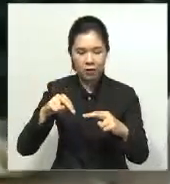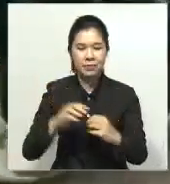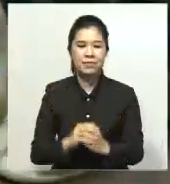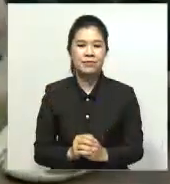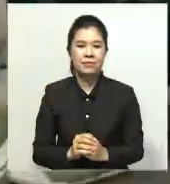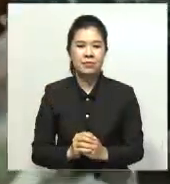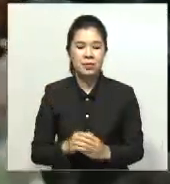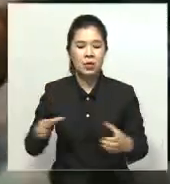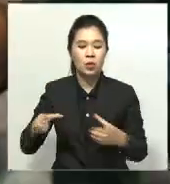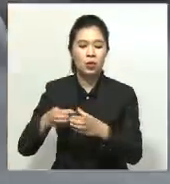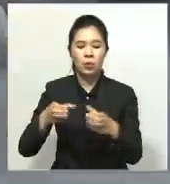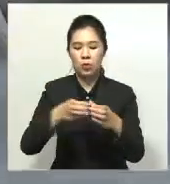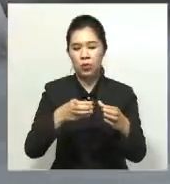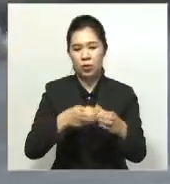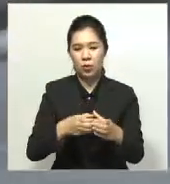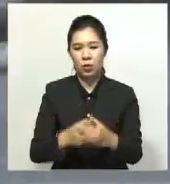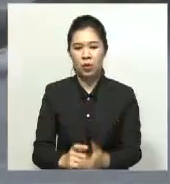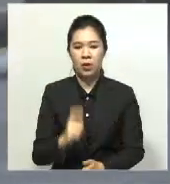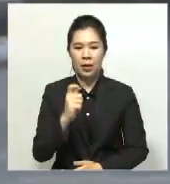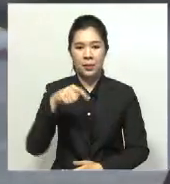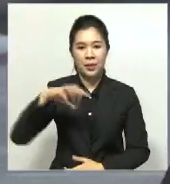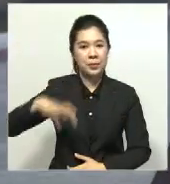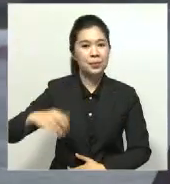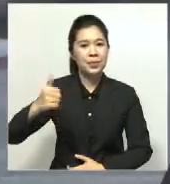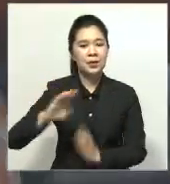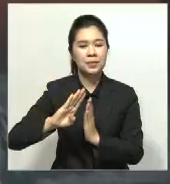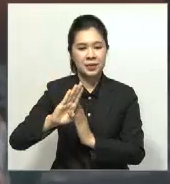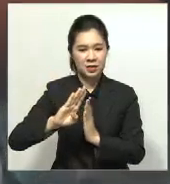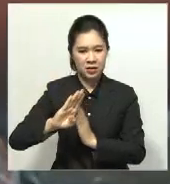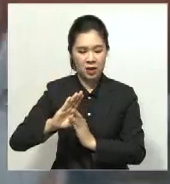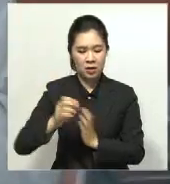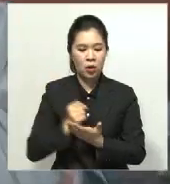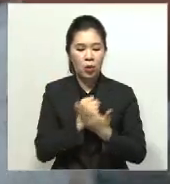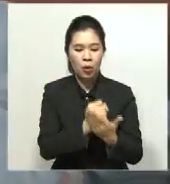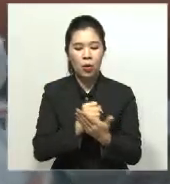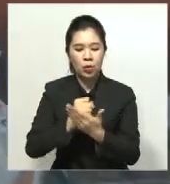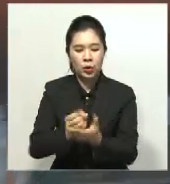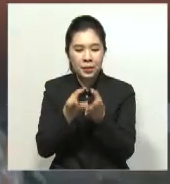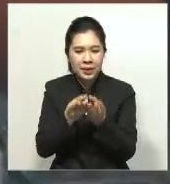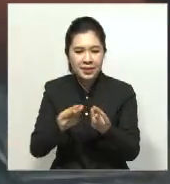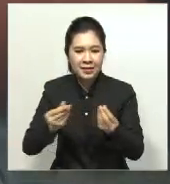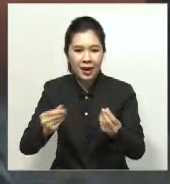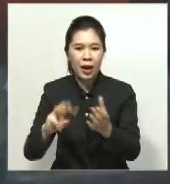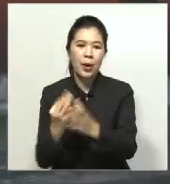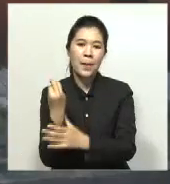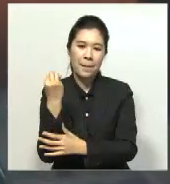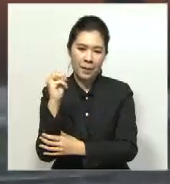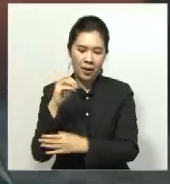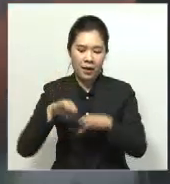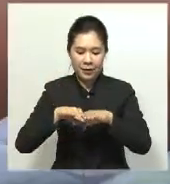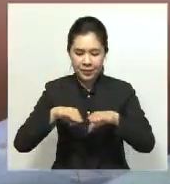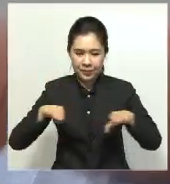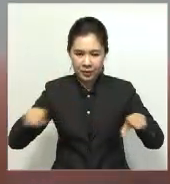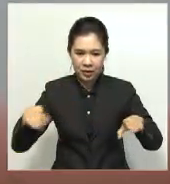แดนและชุดรักษาความปลอดภัยอำเภอเมืองบึงกาฬค่ะช่วยกันนำไม้กระดานกระสอบทรายมาที่บริเวณท่อระบ